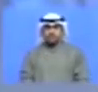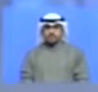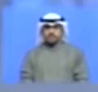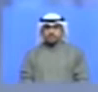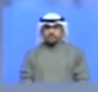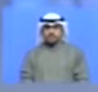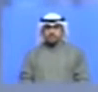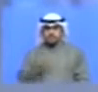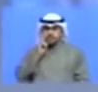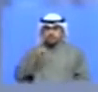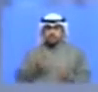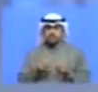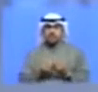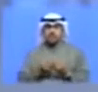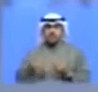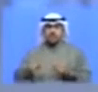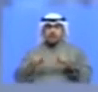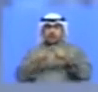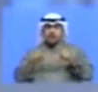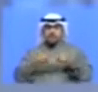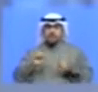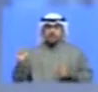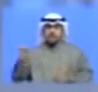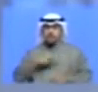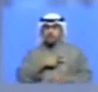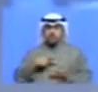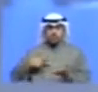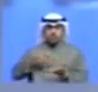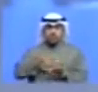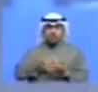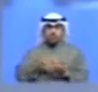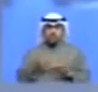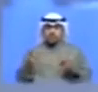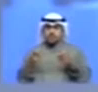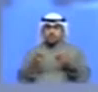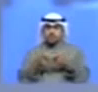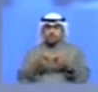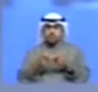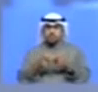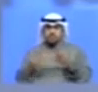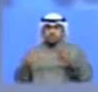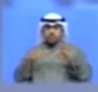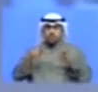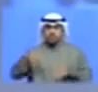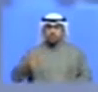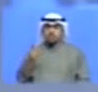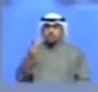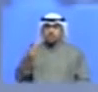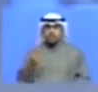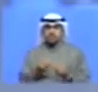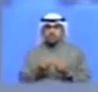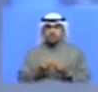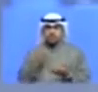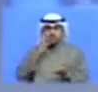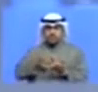ومن أخبار مجلس الأمة إلى أخبار مجلس الوزراء، حيث عقد المجلس اجتماعه الأسبوعي بعد ظهر اليوم في قاعة مجلس الوزراء